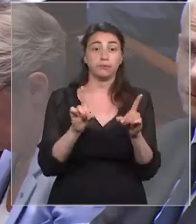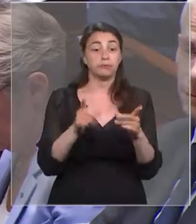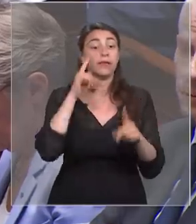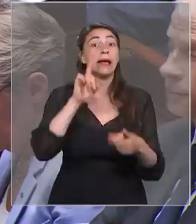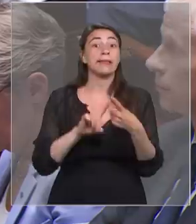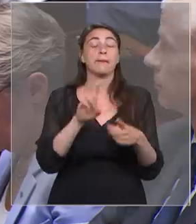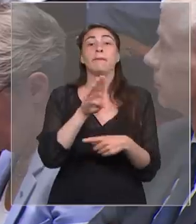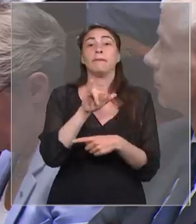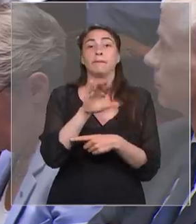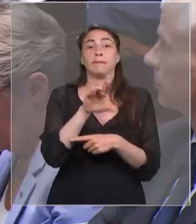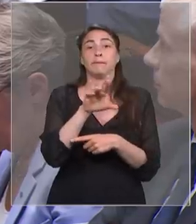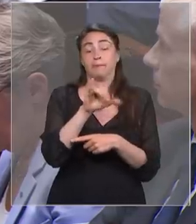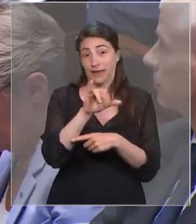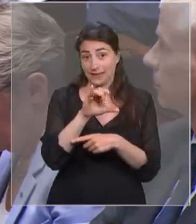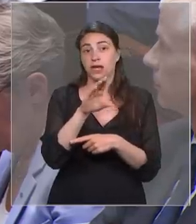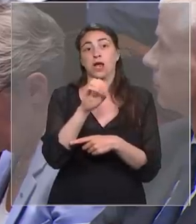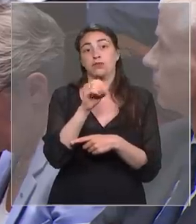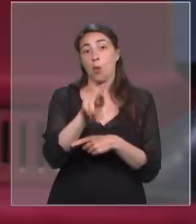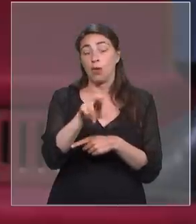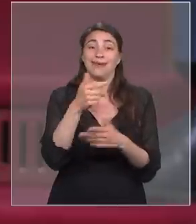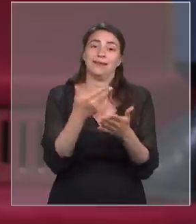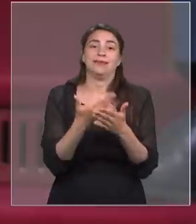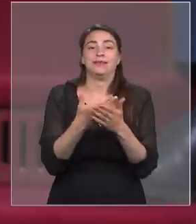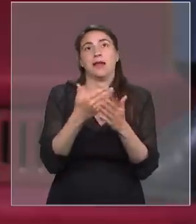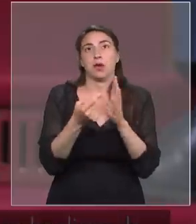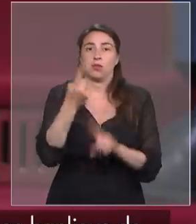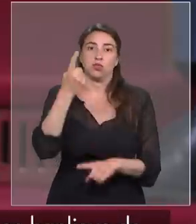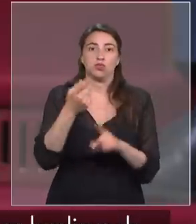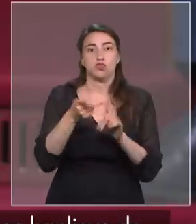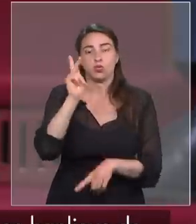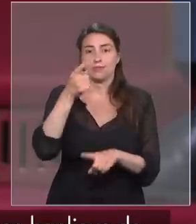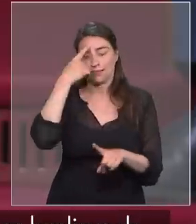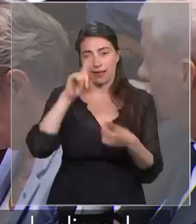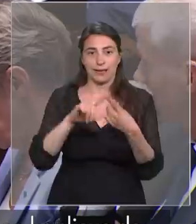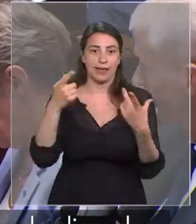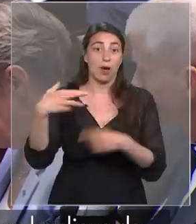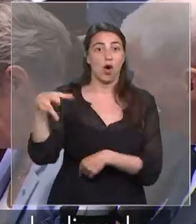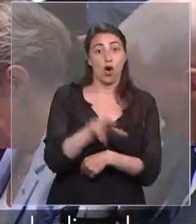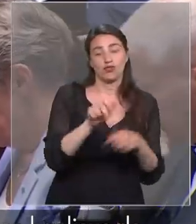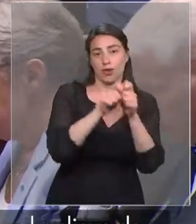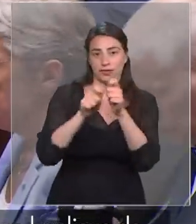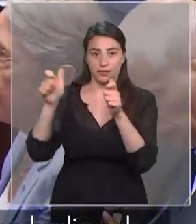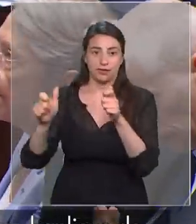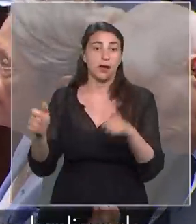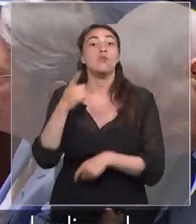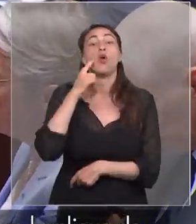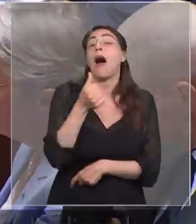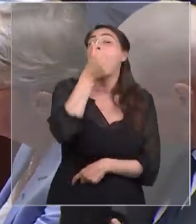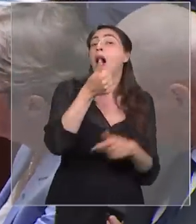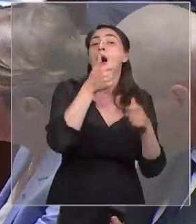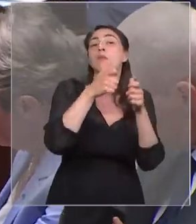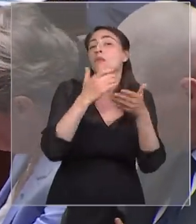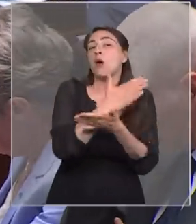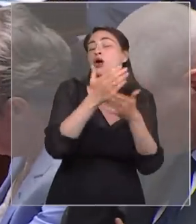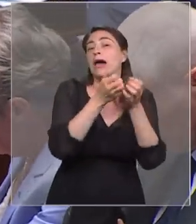aujourd'hui qui confirme plutôt une règle de réindustrialisation de la France. Pour un projet Bridor malheureusement abandonné, nous avons un projet ACC,